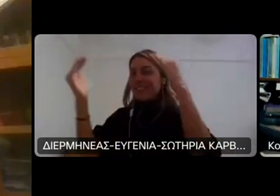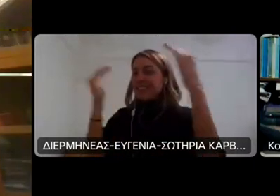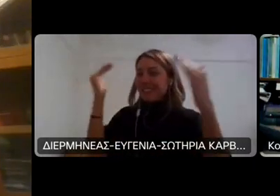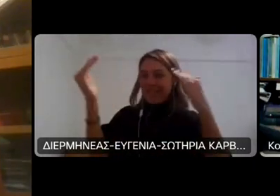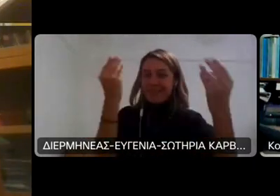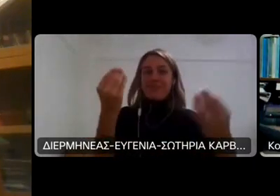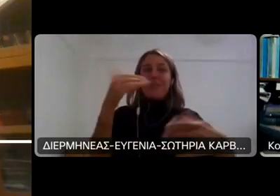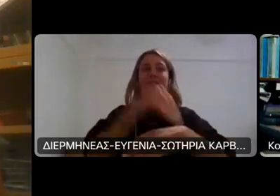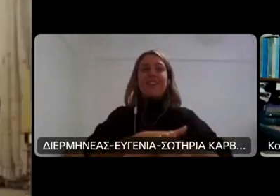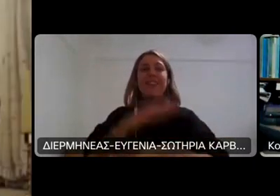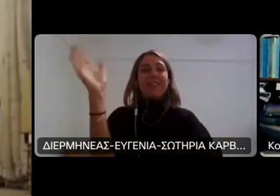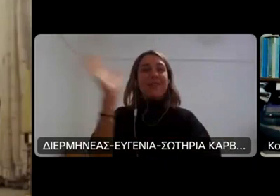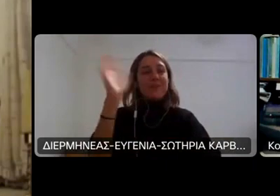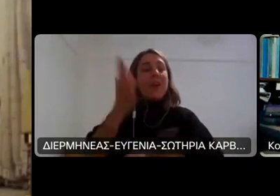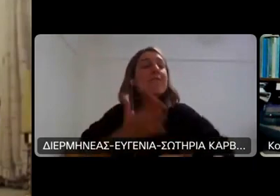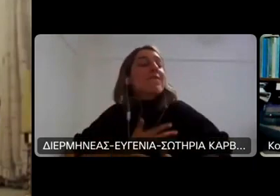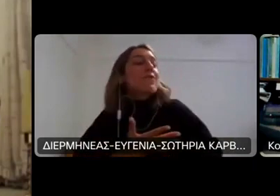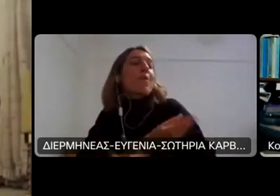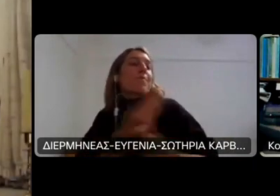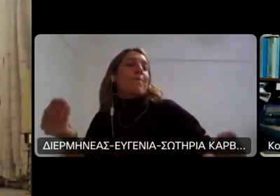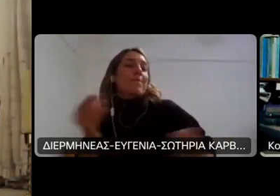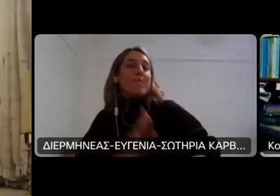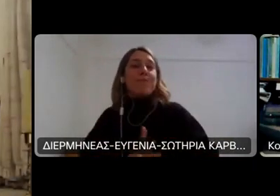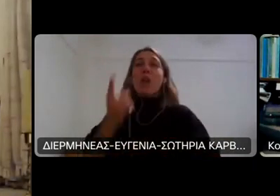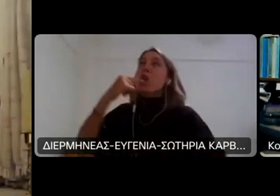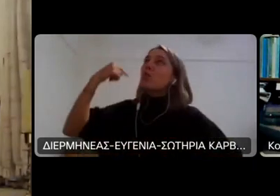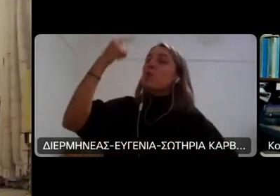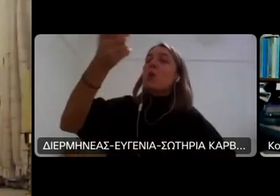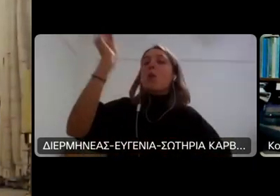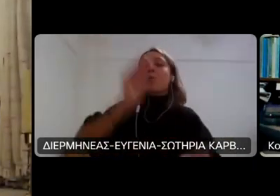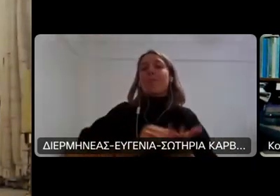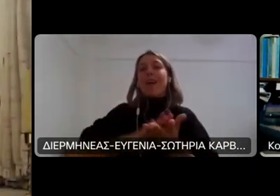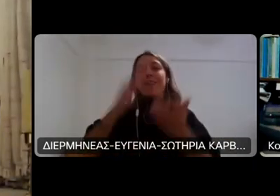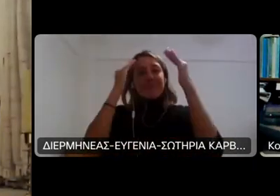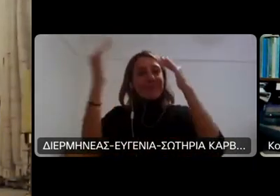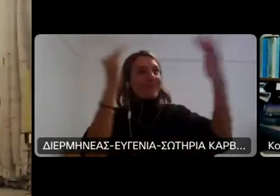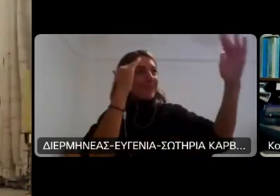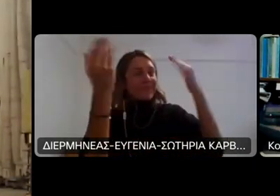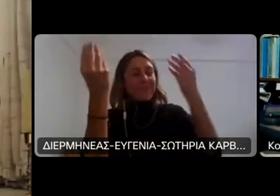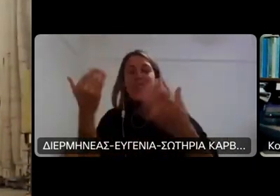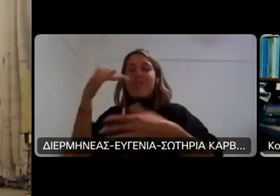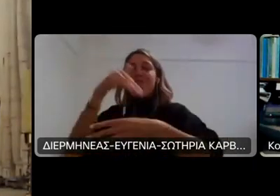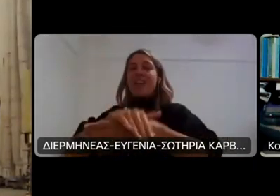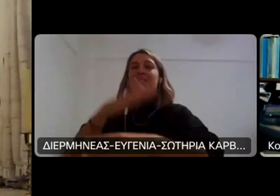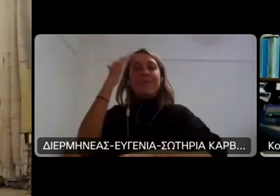βράδυ. Καλό βράδυ. Ευχαριστώ. Ευχαριστώ. Καλό βράδυ από μένα. Καλό βράδυ σε όλους.